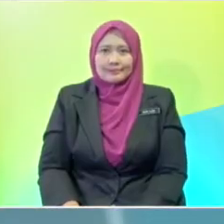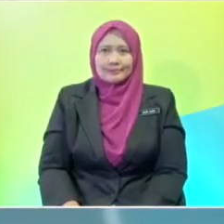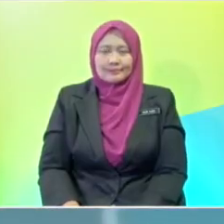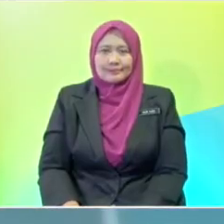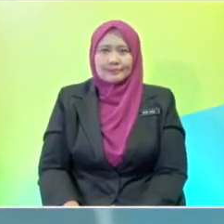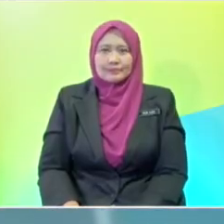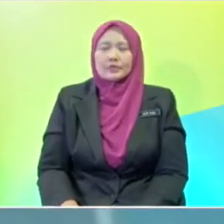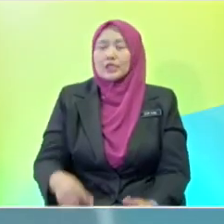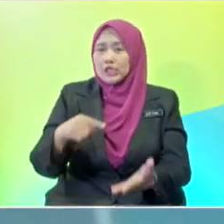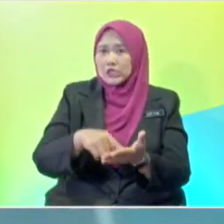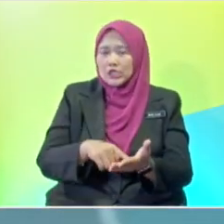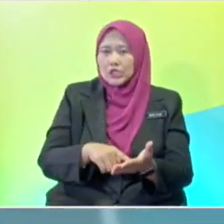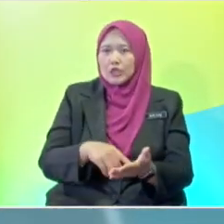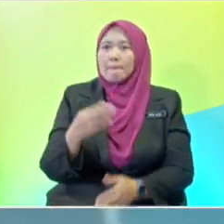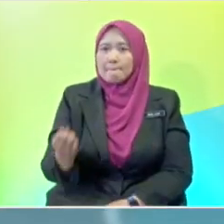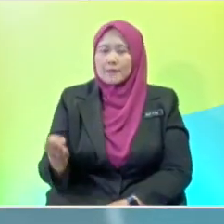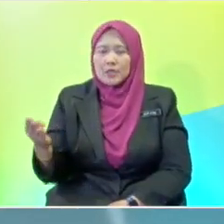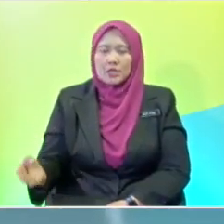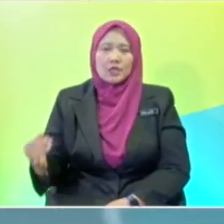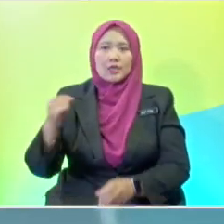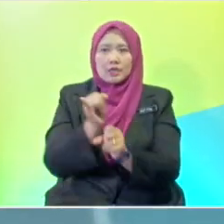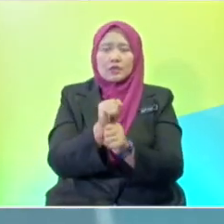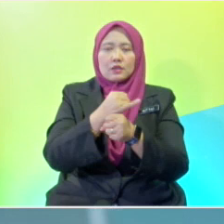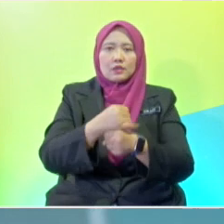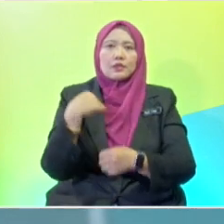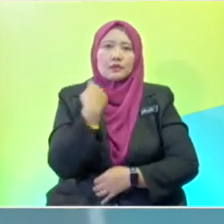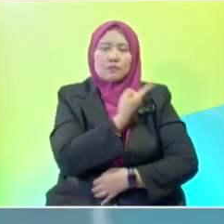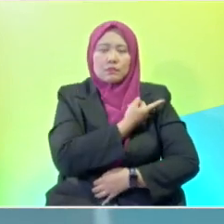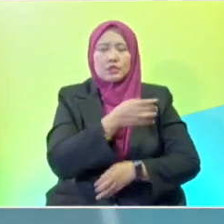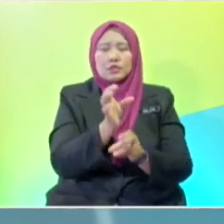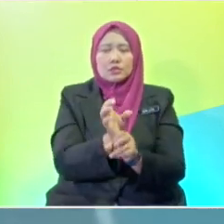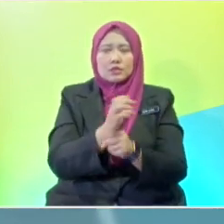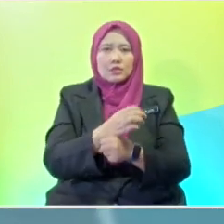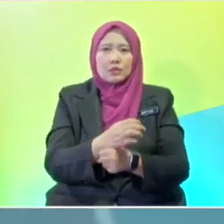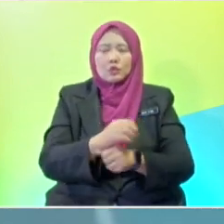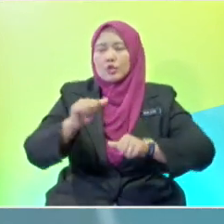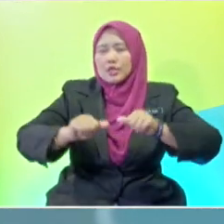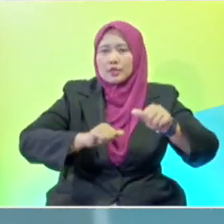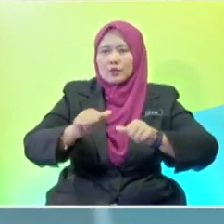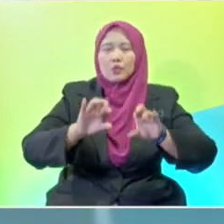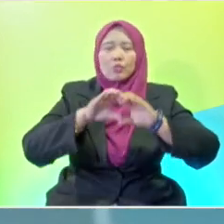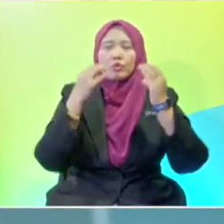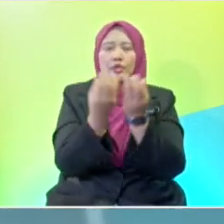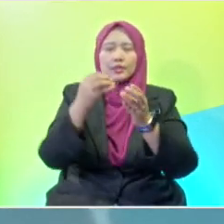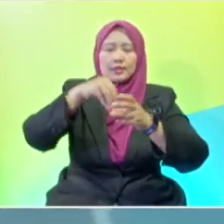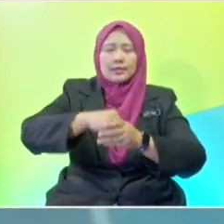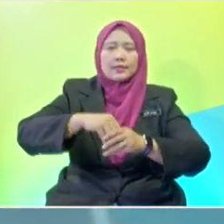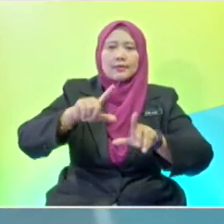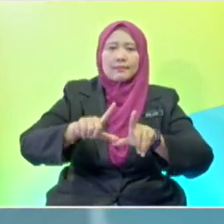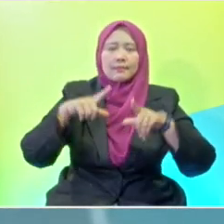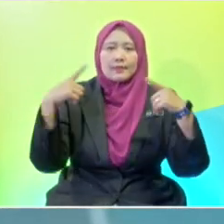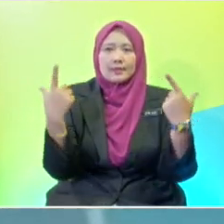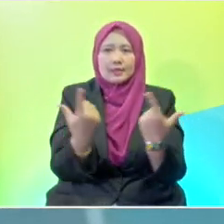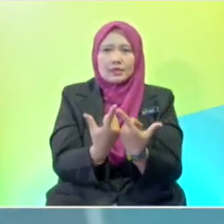salah satu bahan ide basi yang kami ciptakan melalui akhibiti perkumpulan di dalam kelas kami juga merujuk